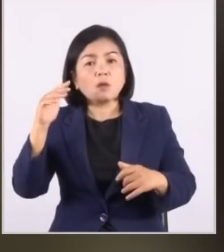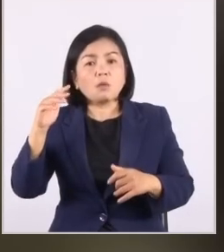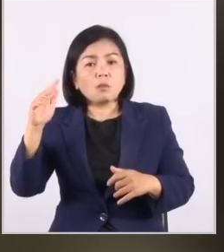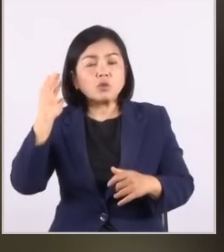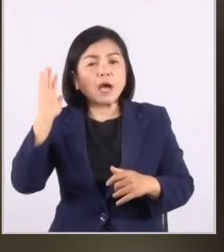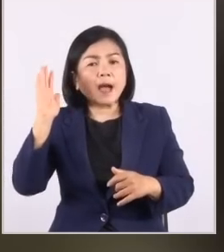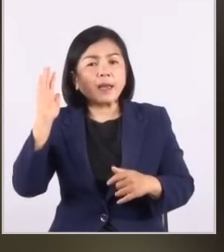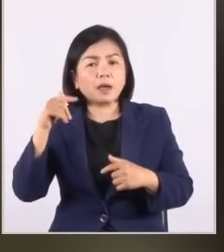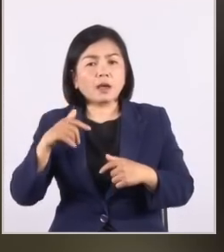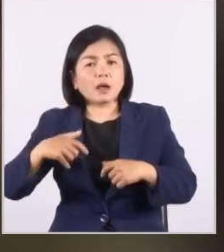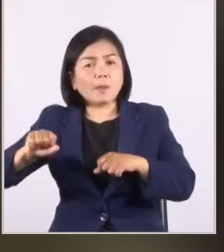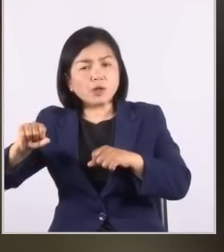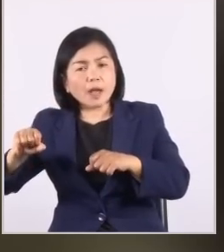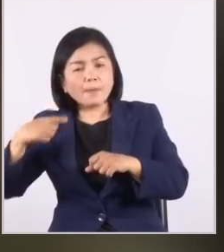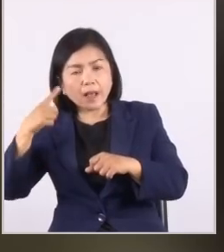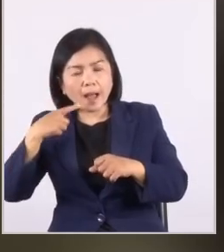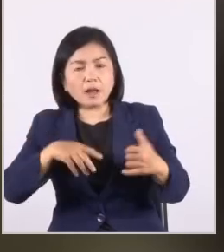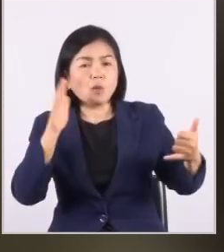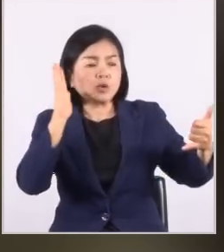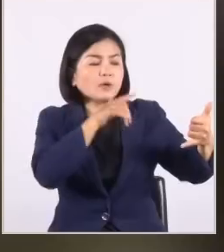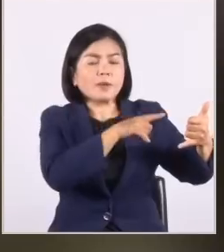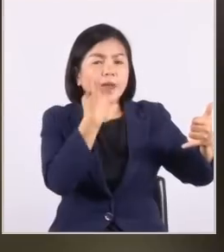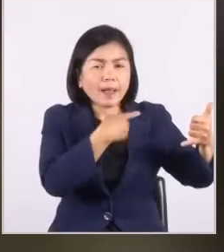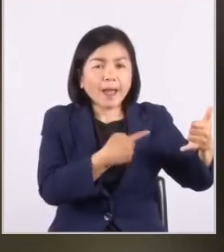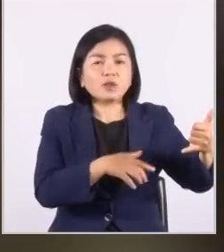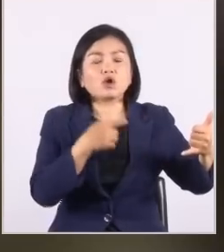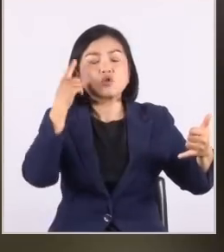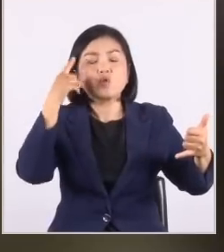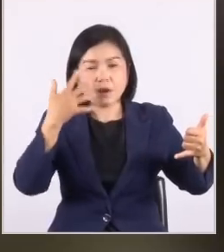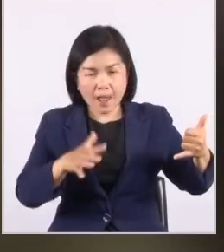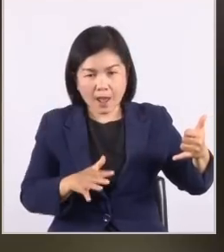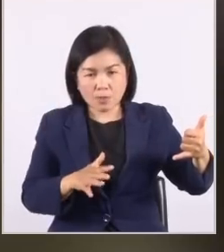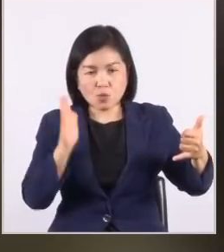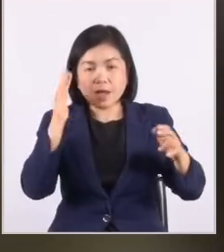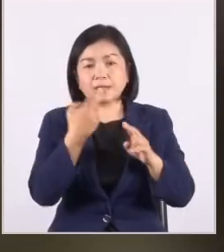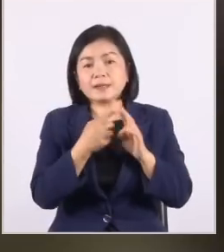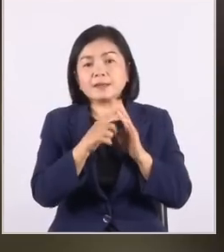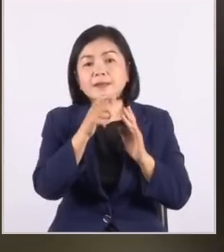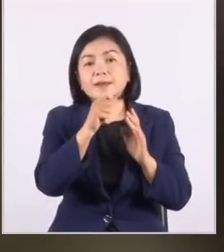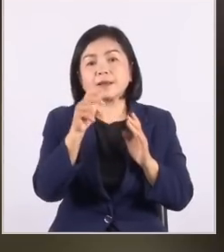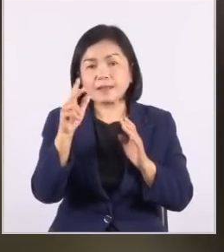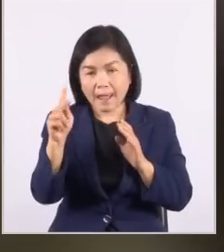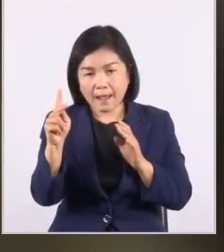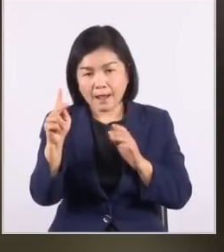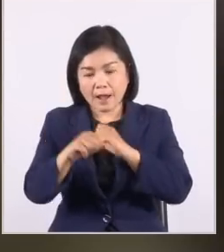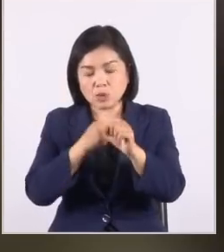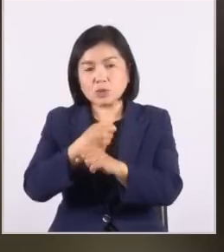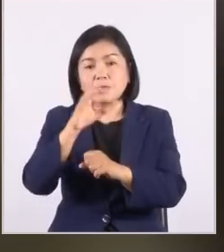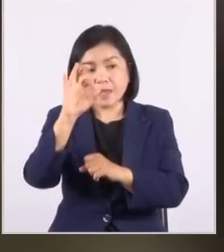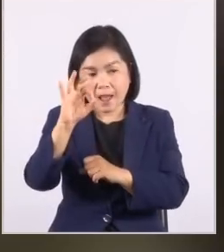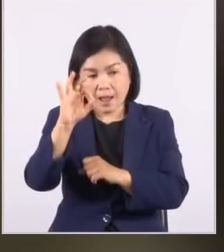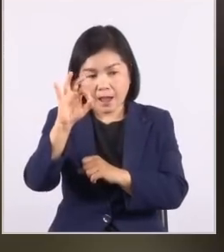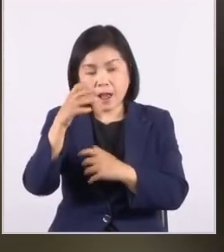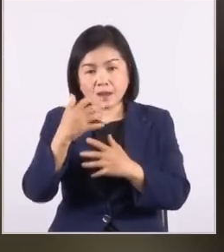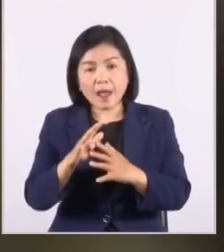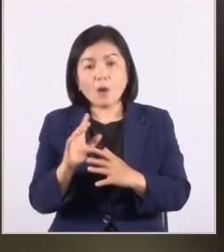ครแล้วก็คนที่มาทำร้ายเนี่ยชื่ออะไรชื่อแซ่อะไรจนนี้ตอนนี้รู้ละนะคะชื่อเอกราชหรือป้อมก้อนศรีอายุ19ปีส่วน